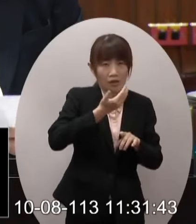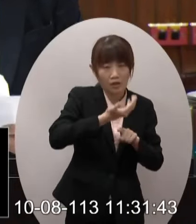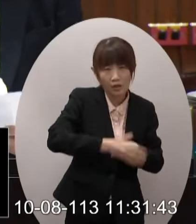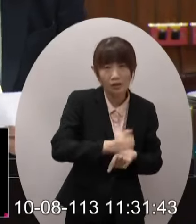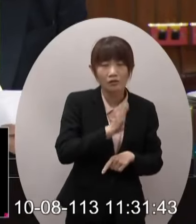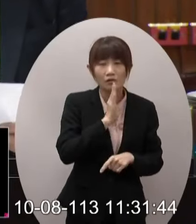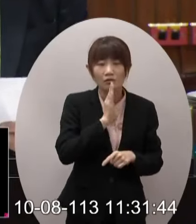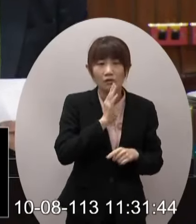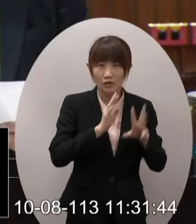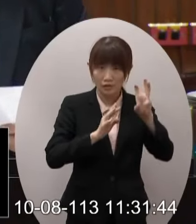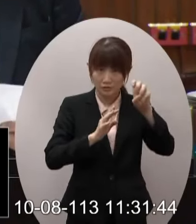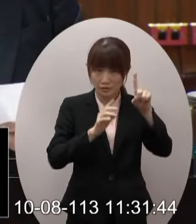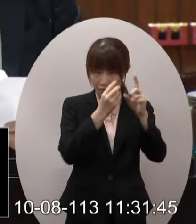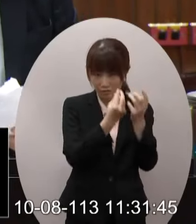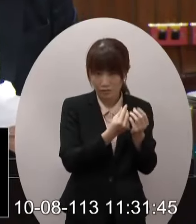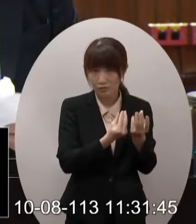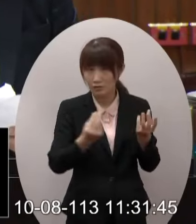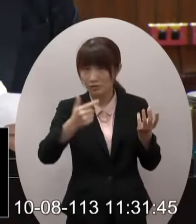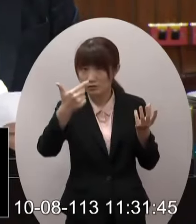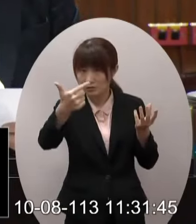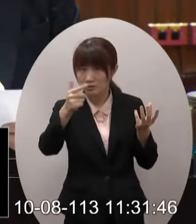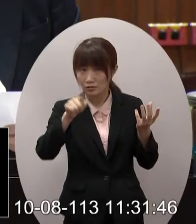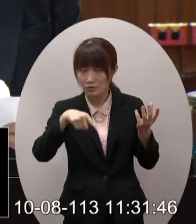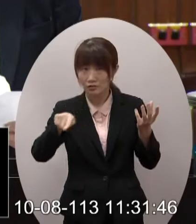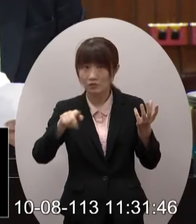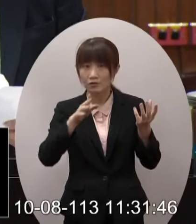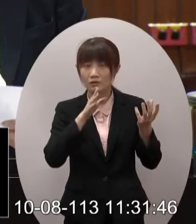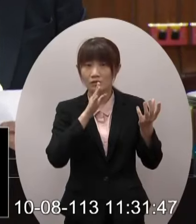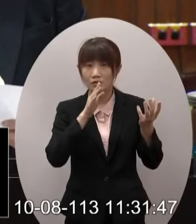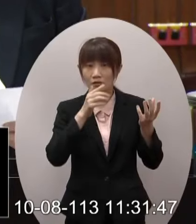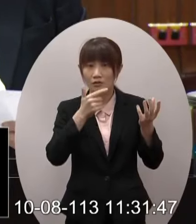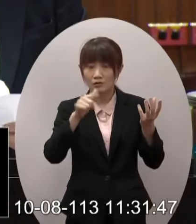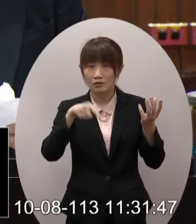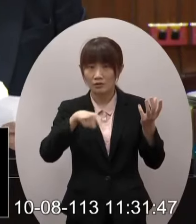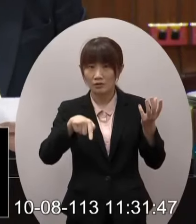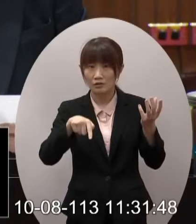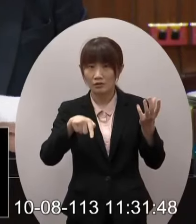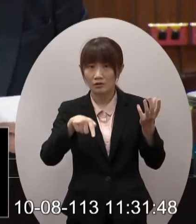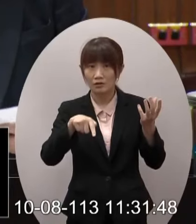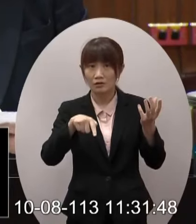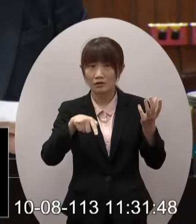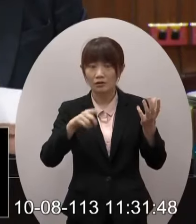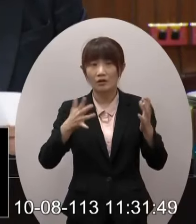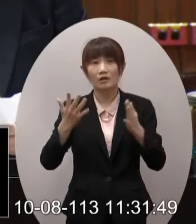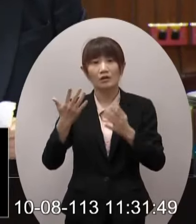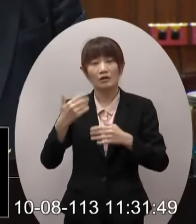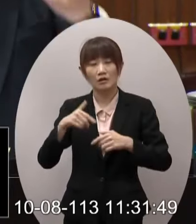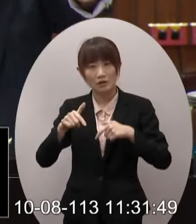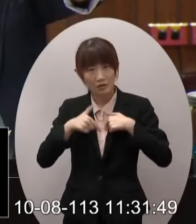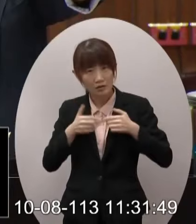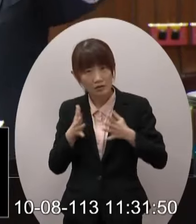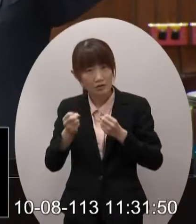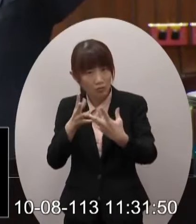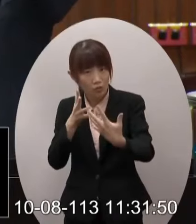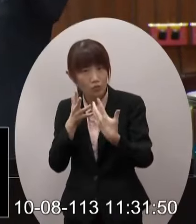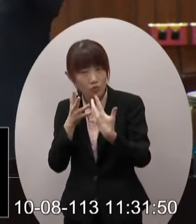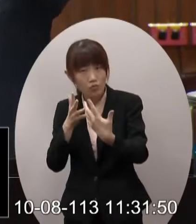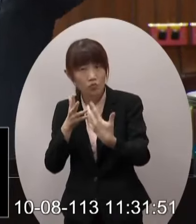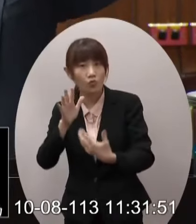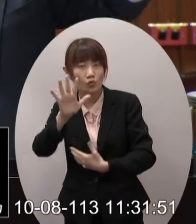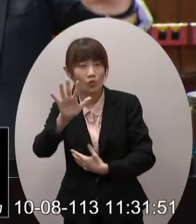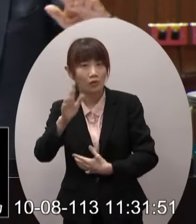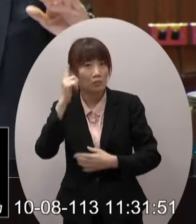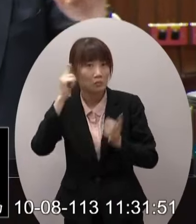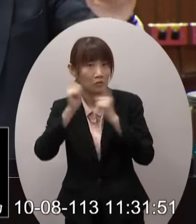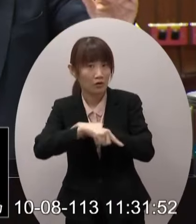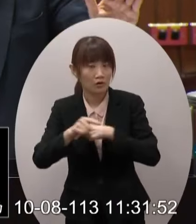有6位曾接受过署里面做的这个心理諮商，也就是说，我们那个